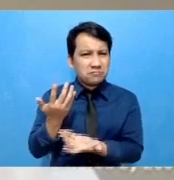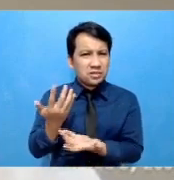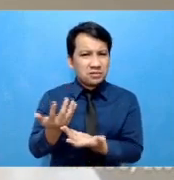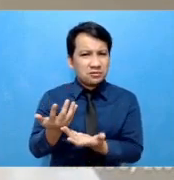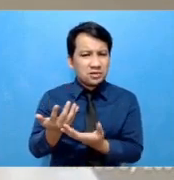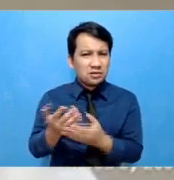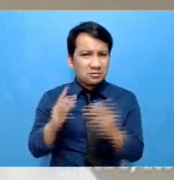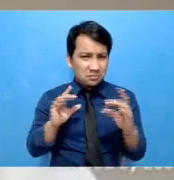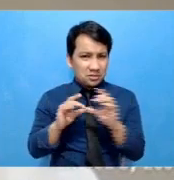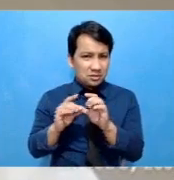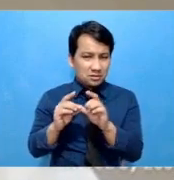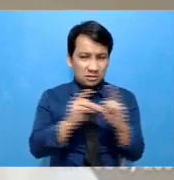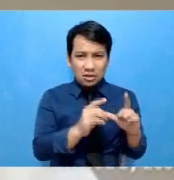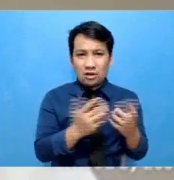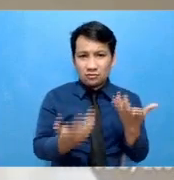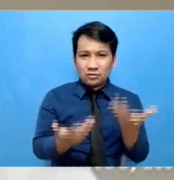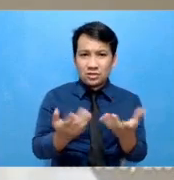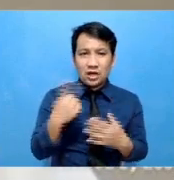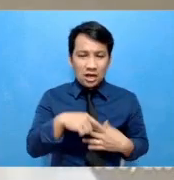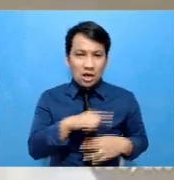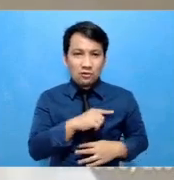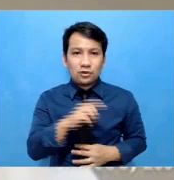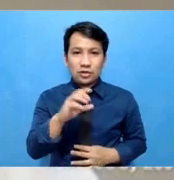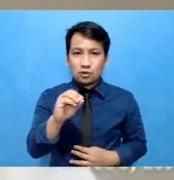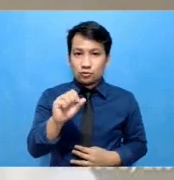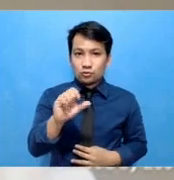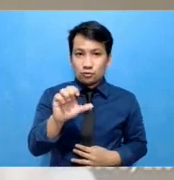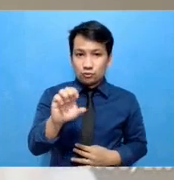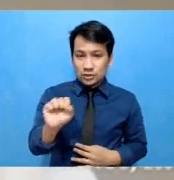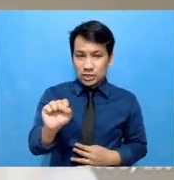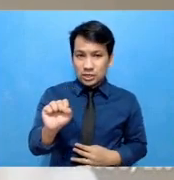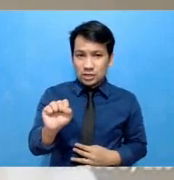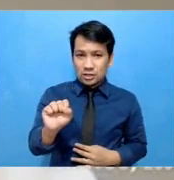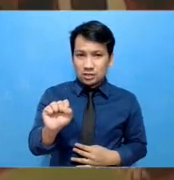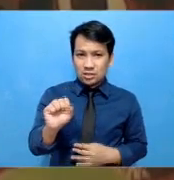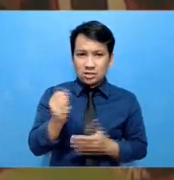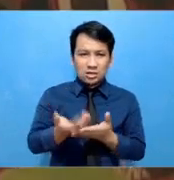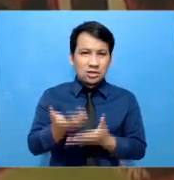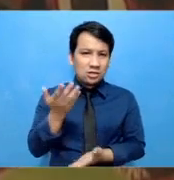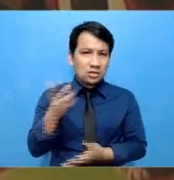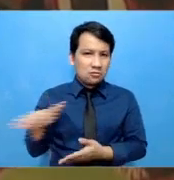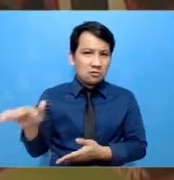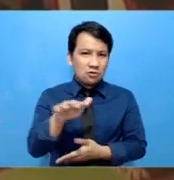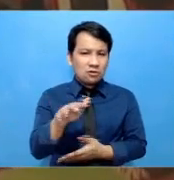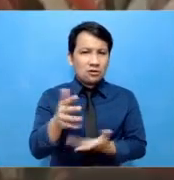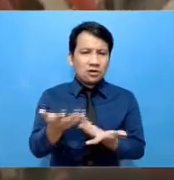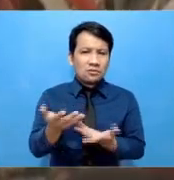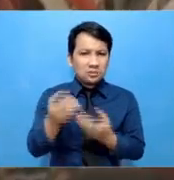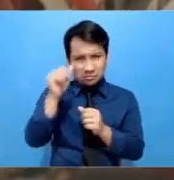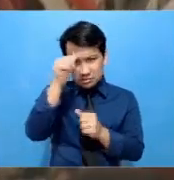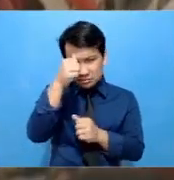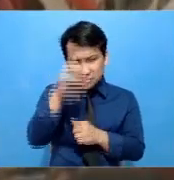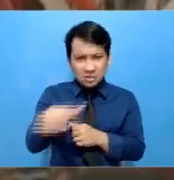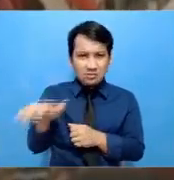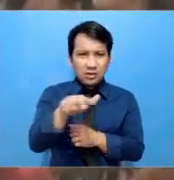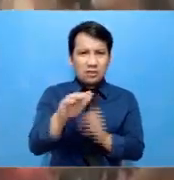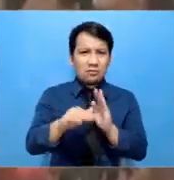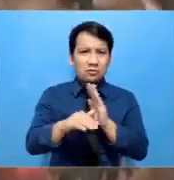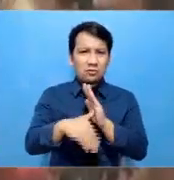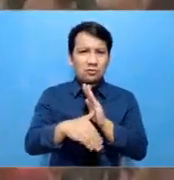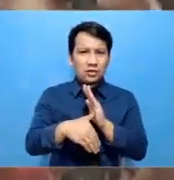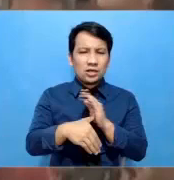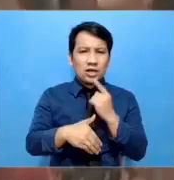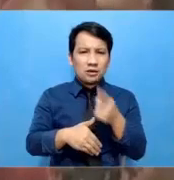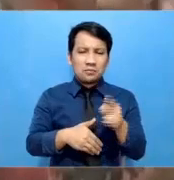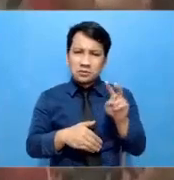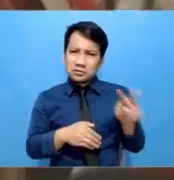Malilink yan doon sa what is known as our source, no? Yung statement of expenses nila. So, paalala naman ng COMELEC sa mga botante,